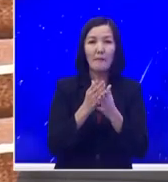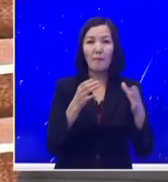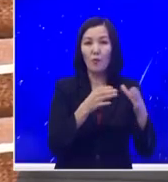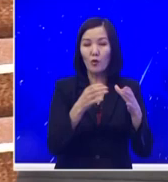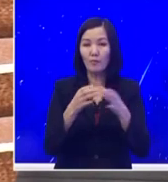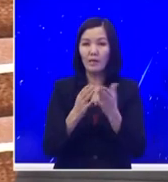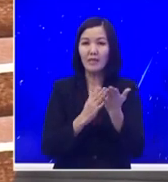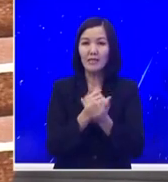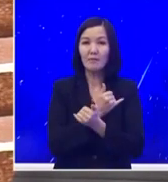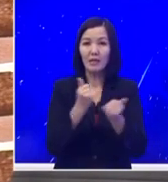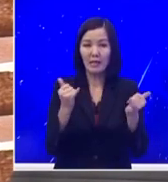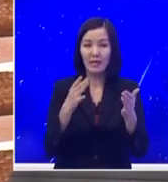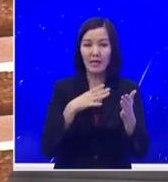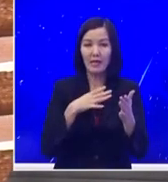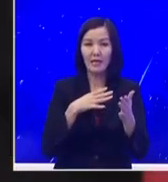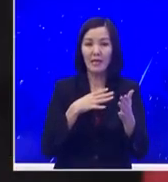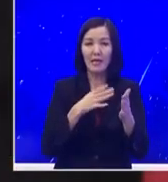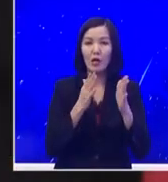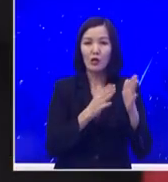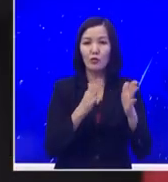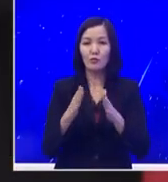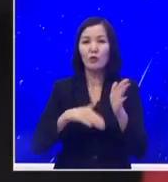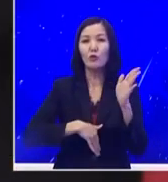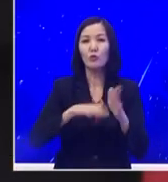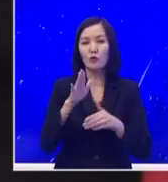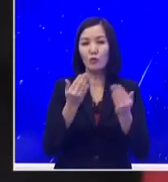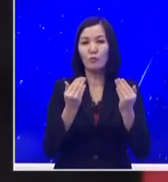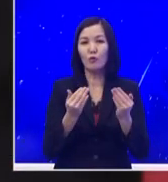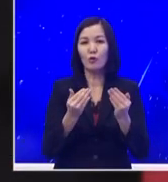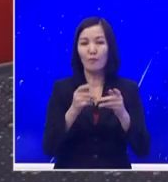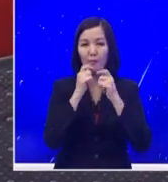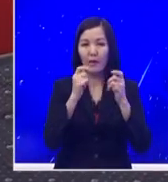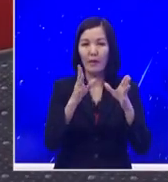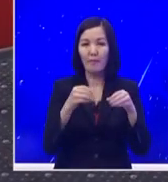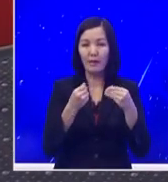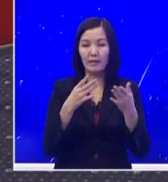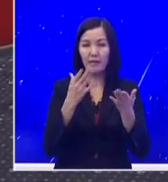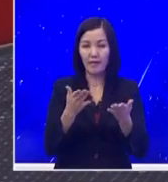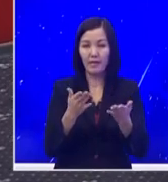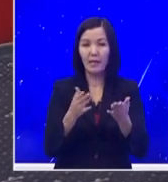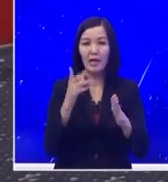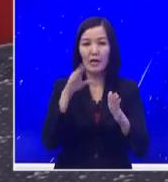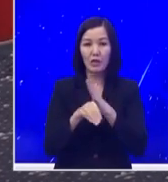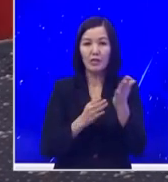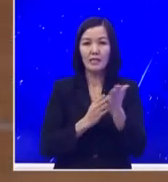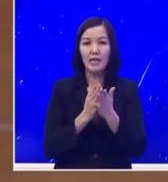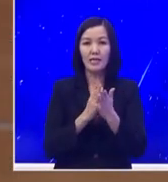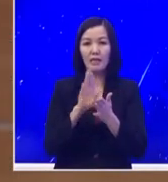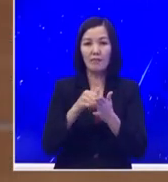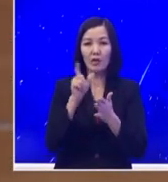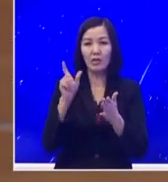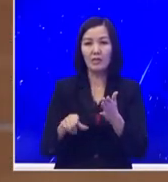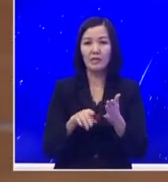демей халықсыз қызмет етіп, жұмысты жүйелеп жүрген үздіктері бүгін марапат төрінен көрінді. Ішкі саясаттың үздік басшысы